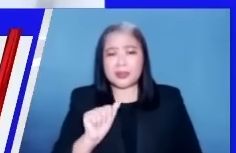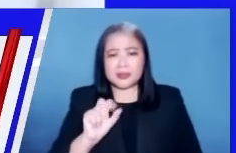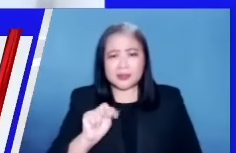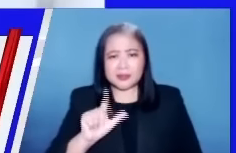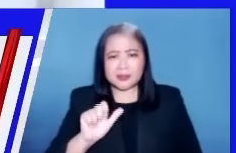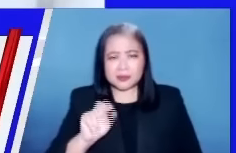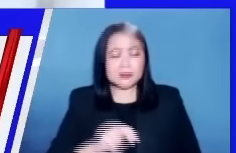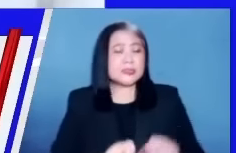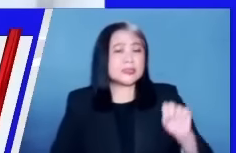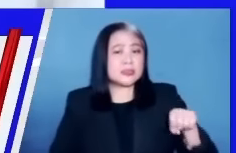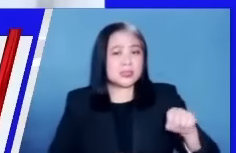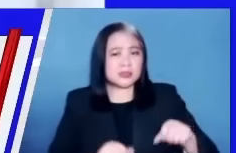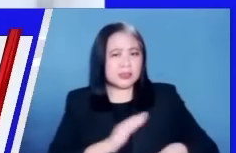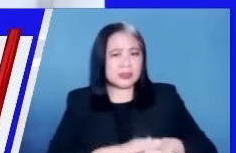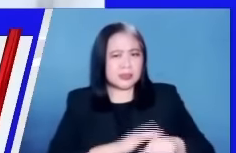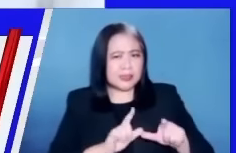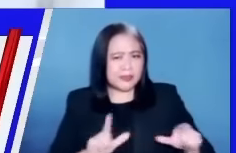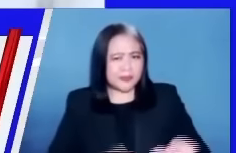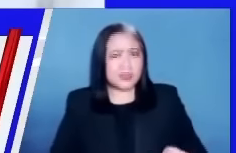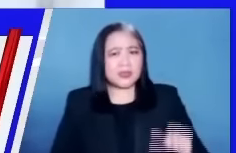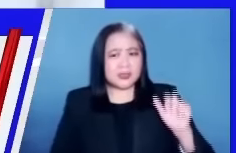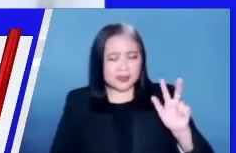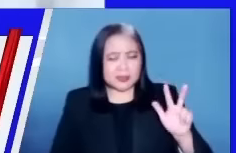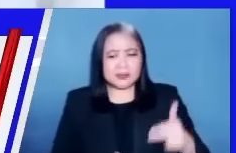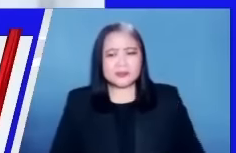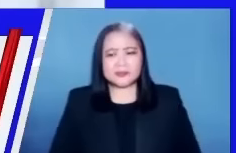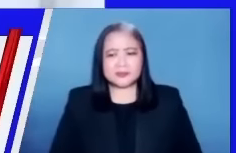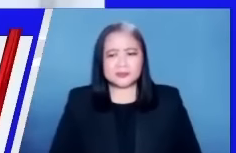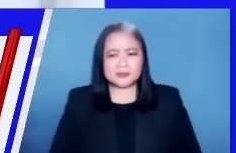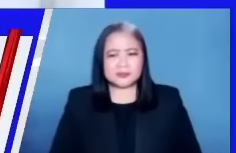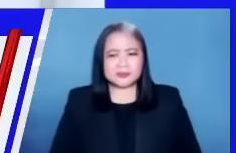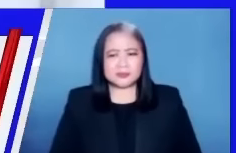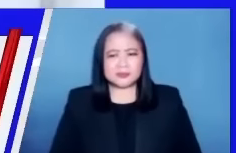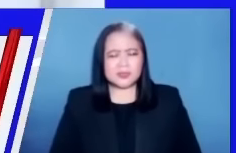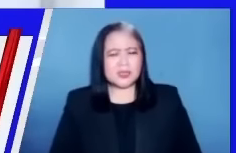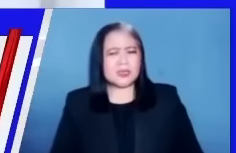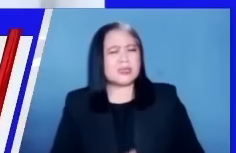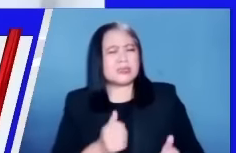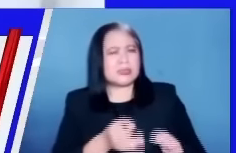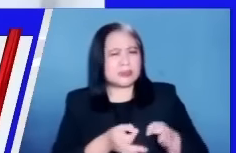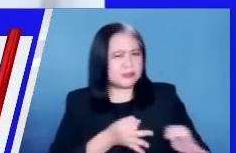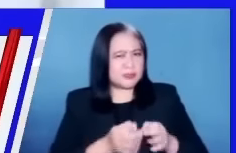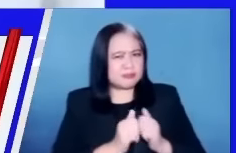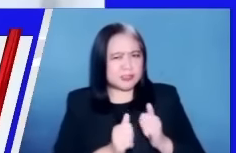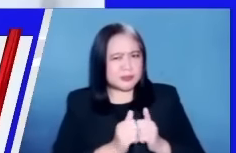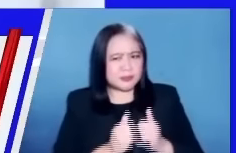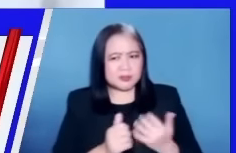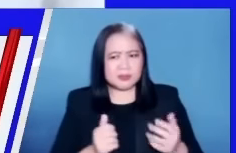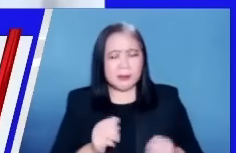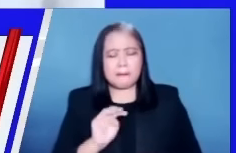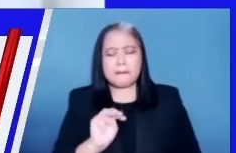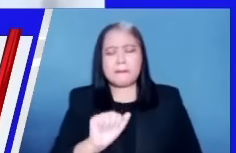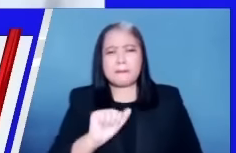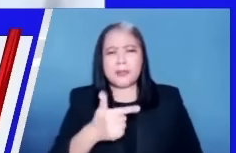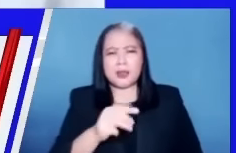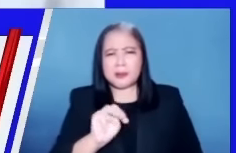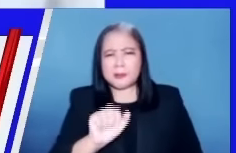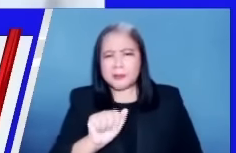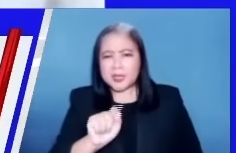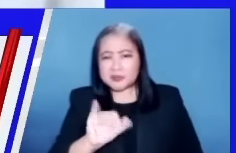angon vulo hanggang ngayon pakipaliwanag po natin Ano ba Ong magmatic na ah termino na ito ah sa Kanlaon po